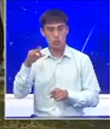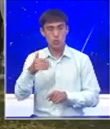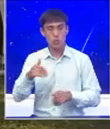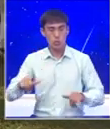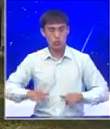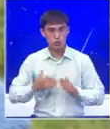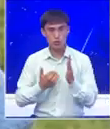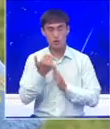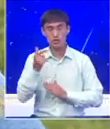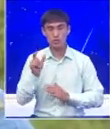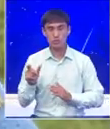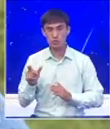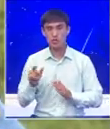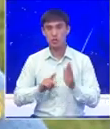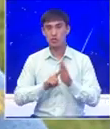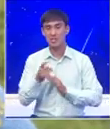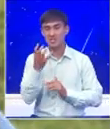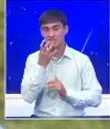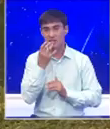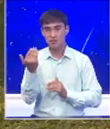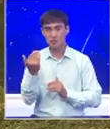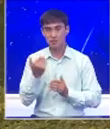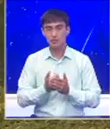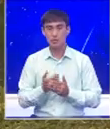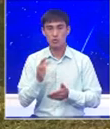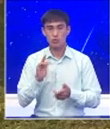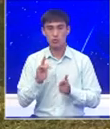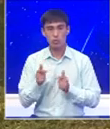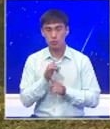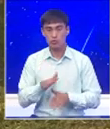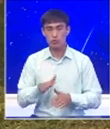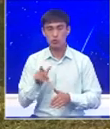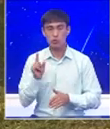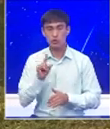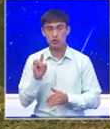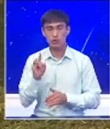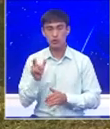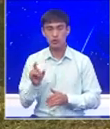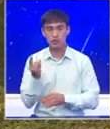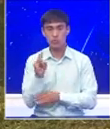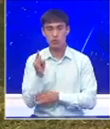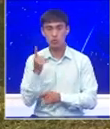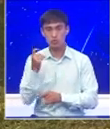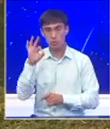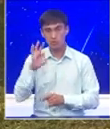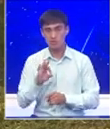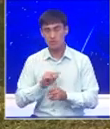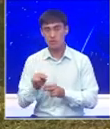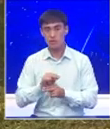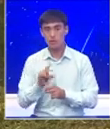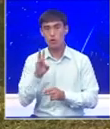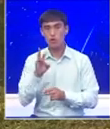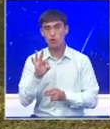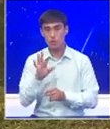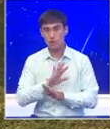лошади выше, чем у человека, начинает греть. Я не могу утверждать в том, что ребенку это поможет 100% вылечить.